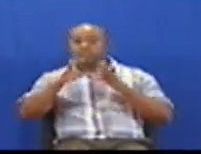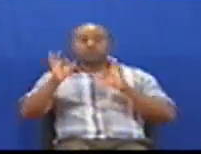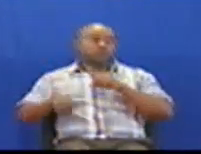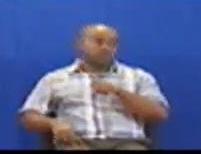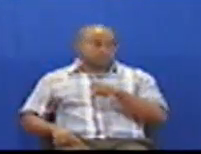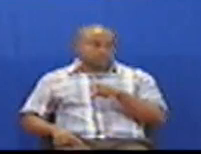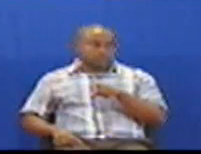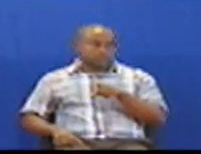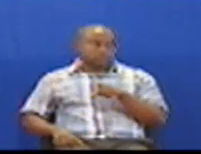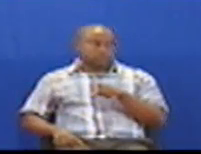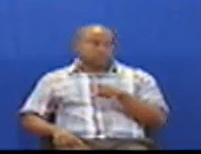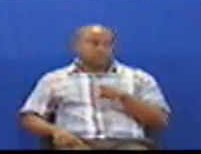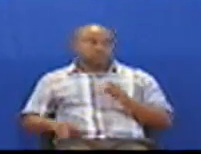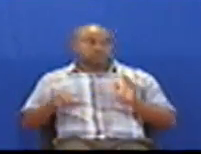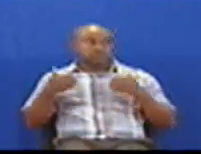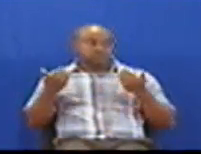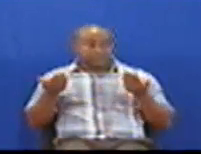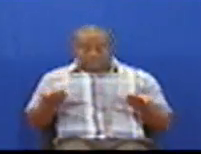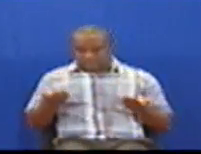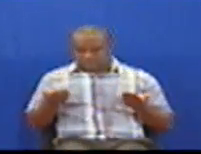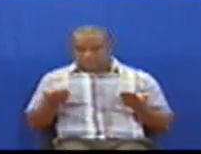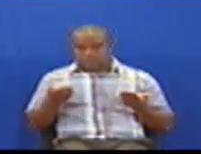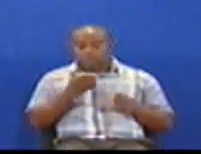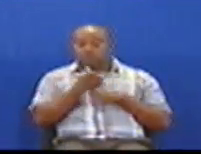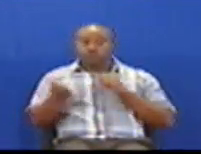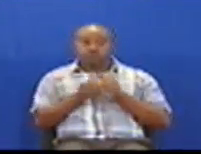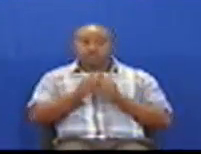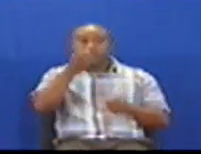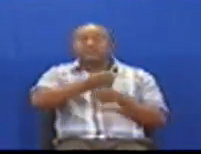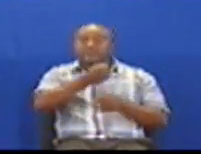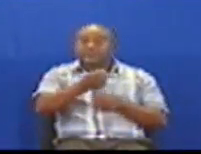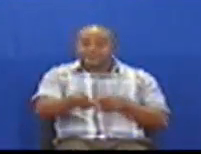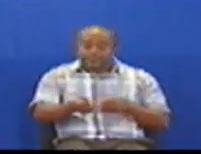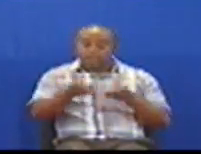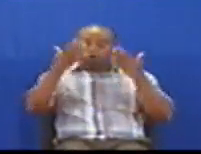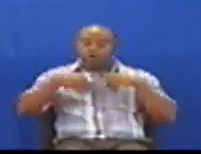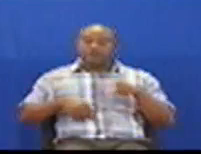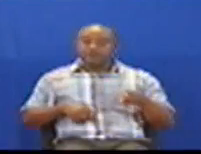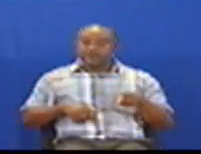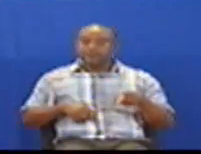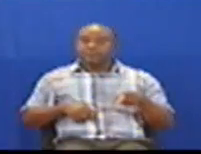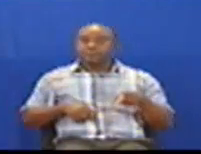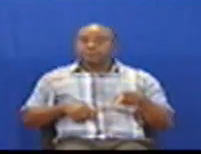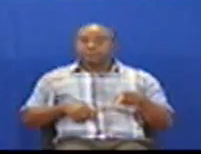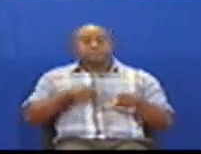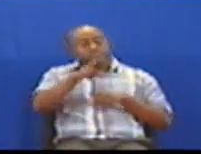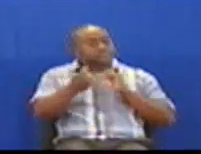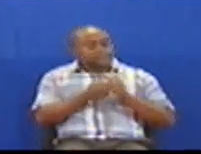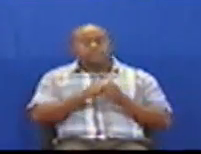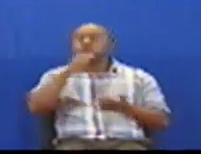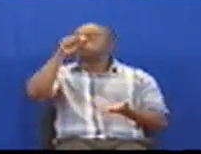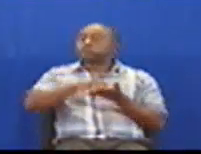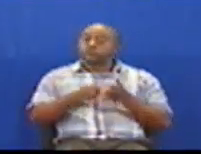Spika. Lakini pia ninaomba swala la watumishi wa afya kwa wilaya ya Kaliua ni tatizo sugu kubwa